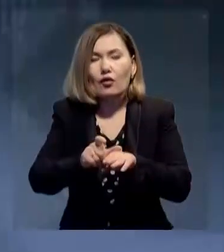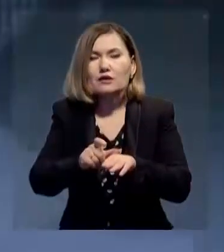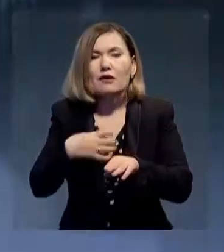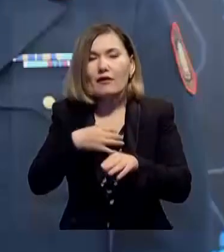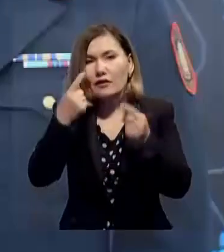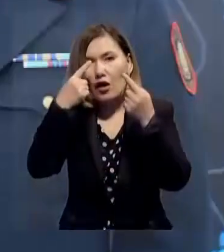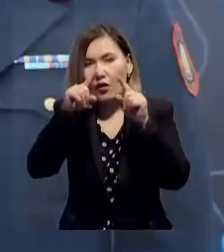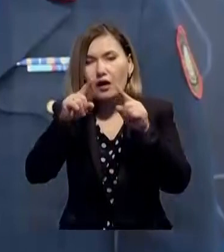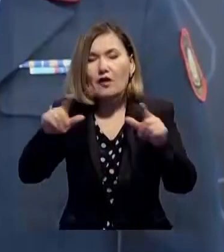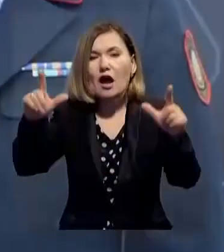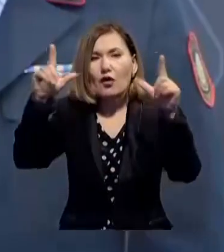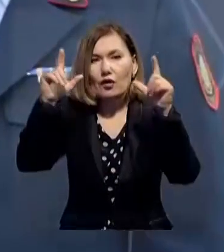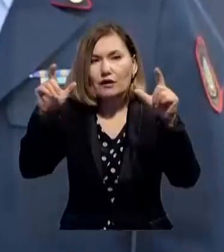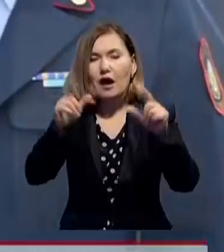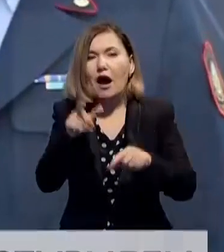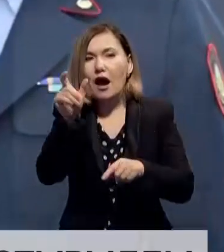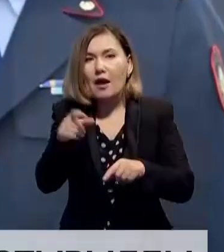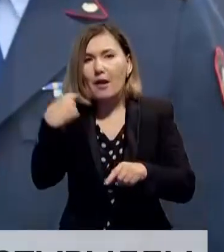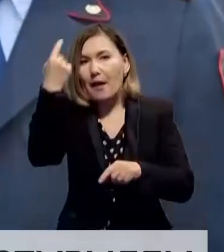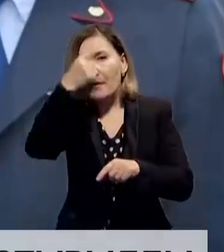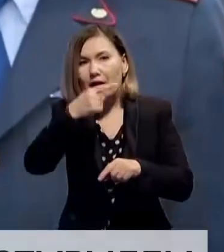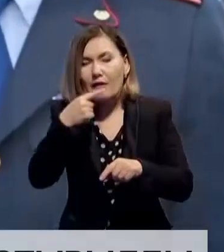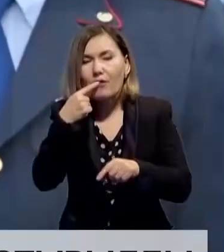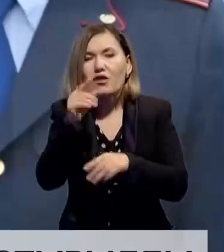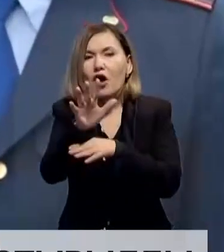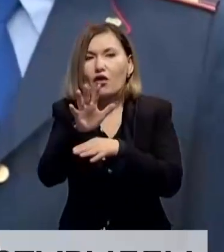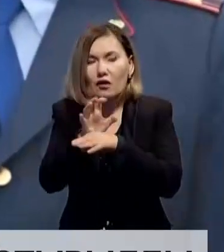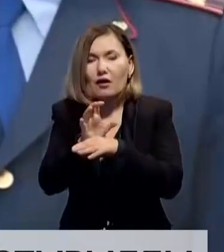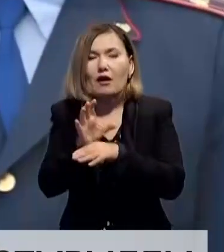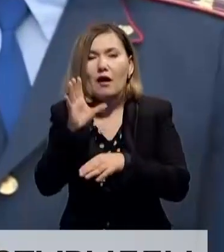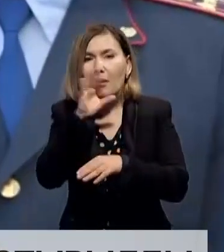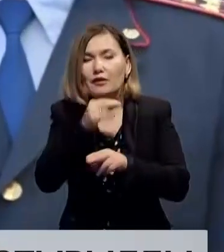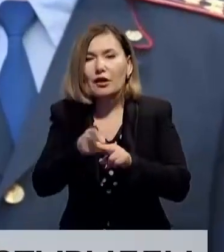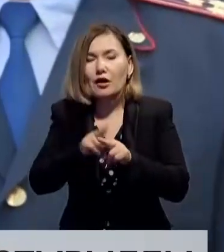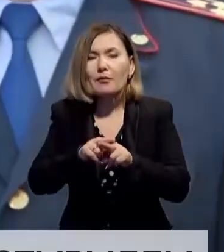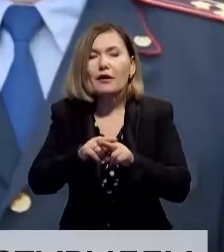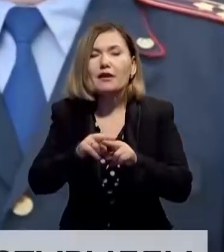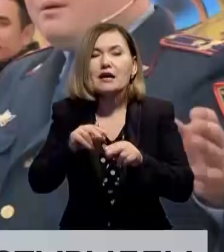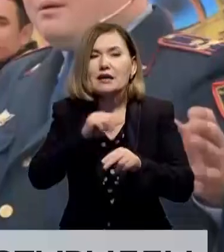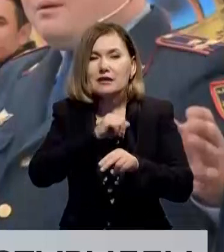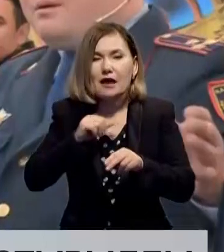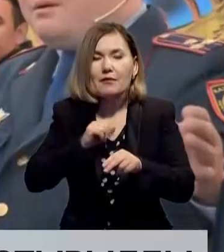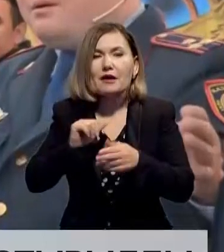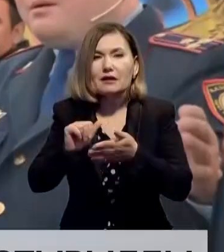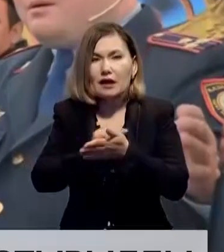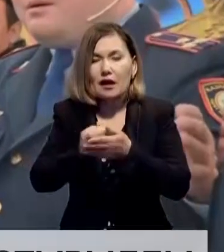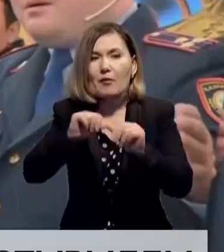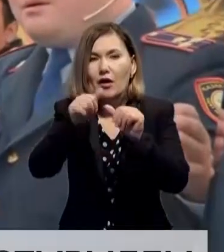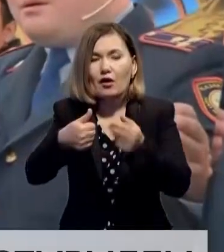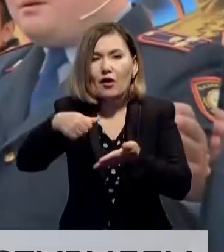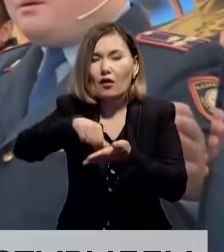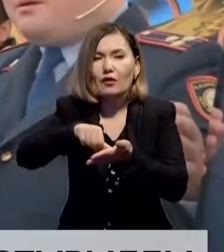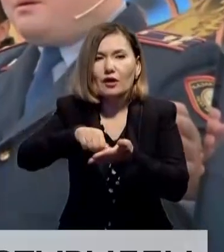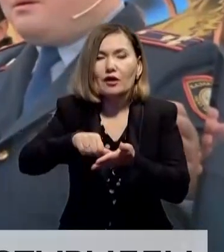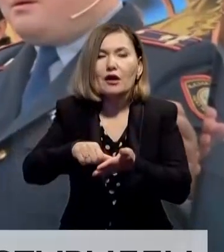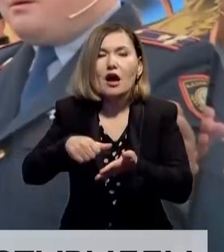ерекшелігі суретке түсірген кезде адамның бет бейнесін таниды. Бұл заңсыз құжат рәсімдеу фактілерін болдырмайды. Сондай-ақ деректер қорына